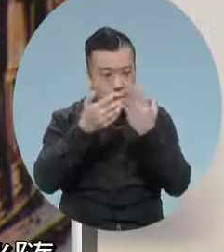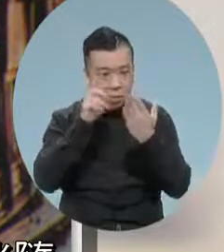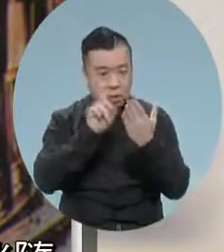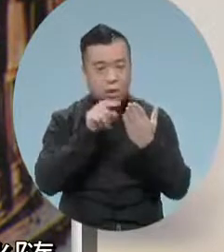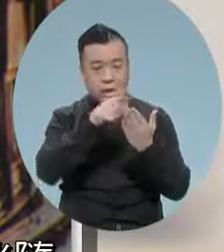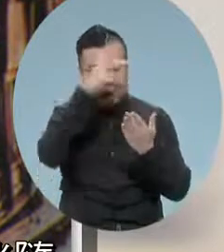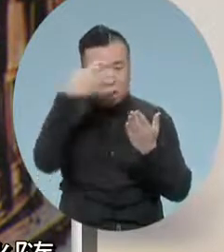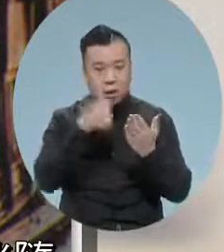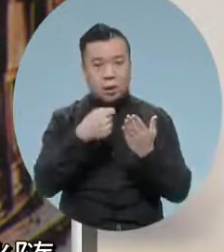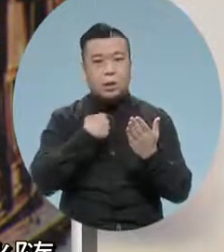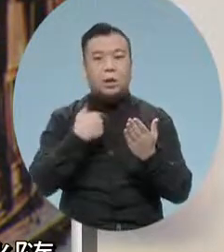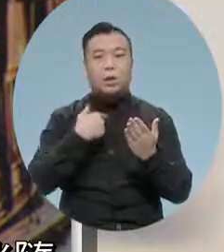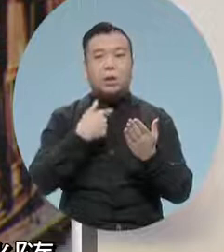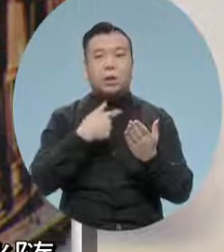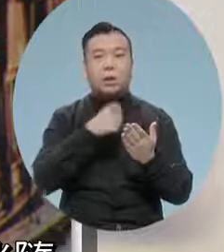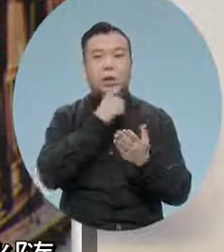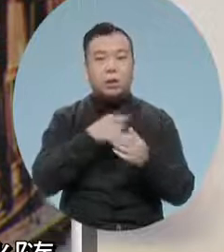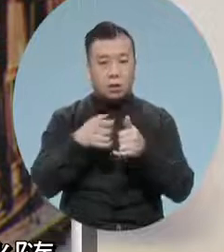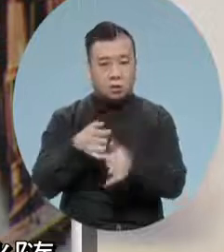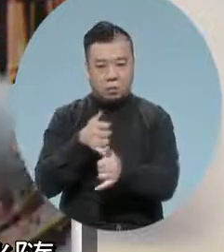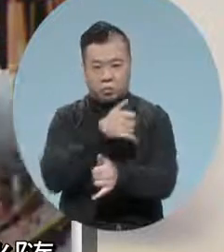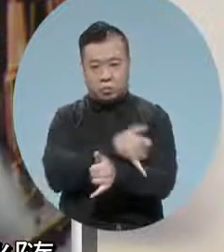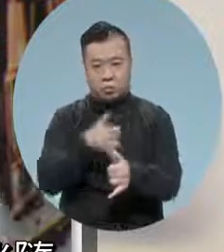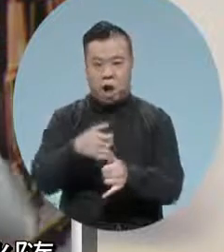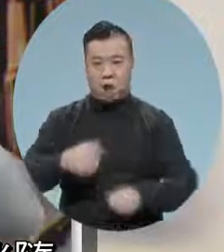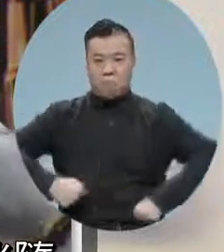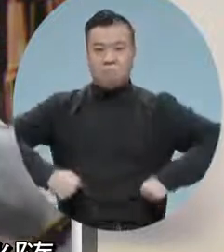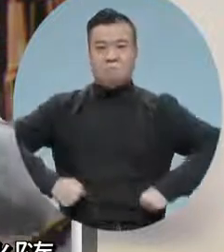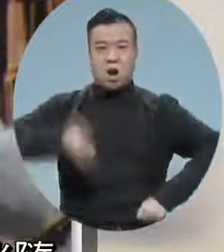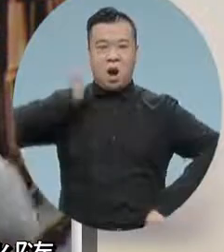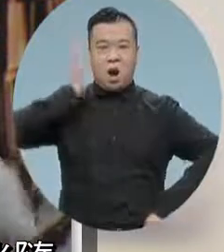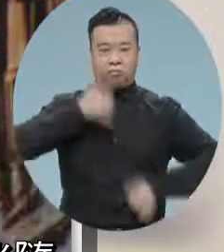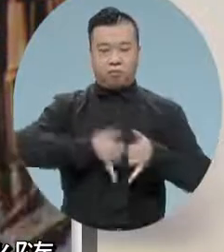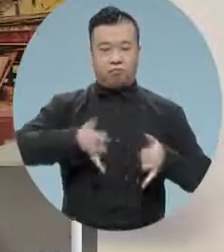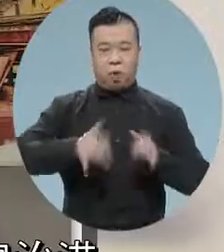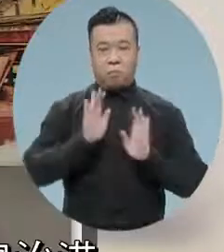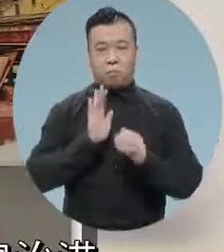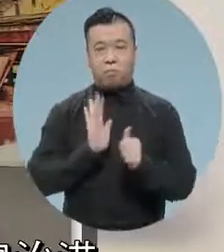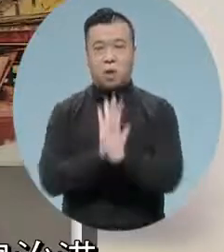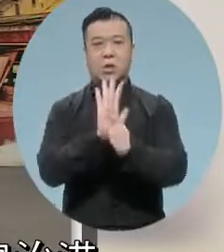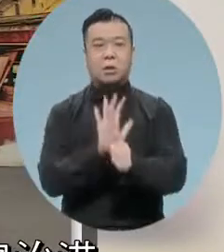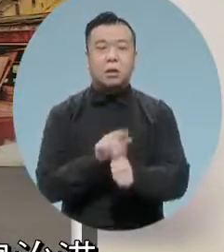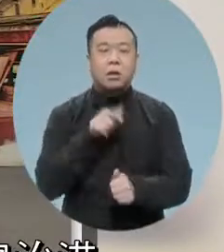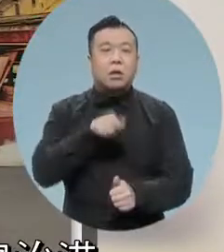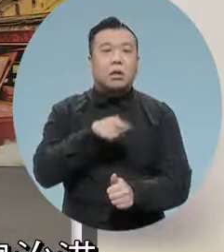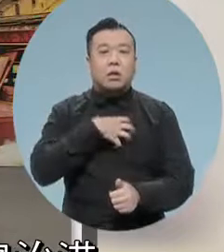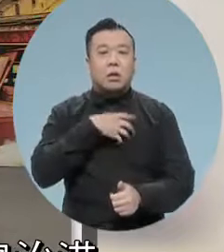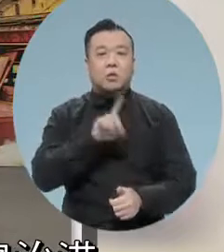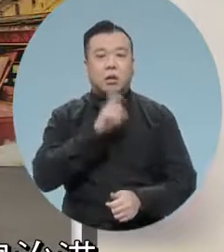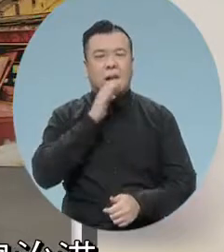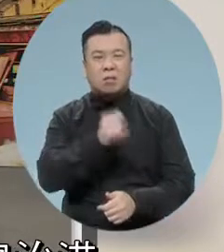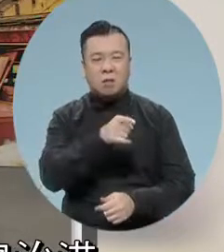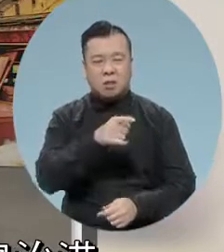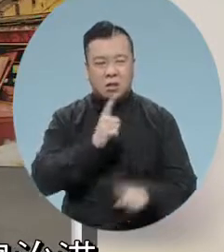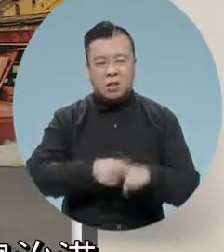哋特首女士咁側邊有三個好威武嘅男士伴住佢，感覺上當然就馬上有人批評